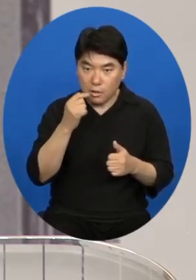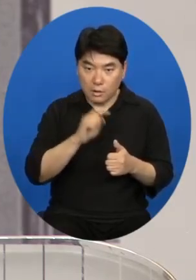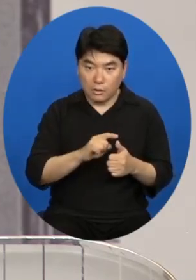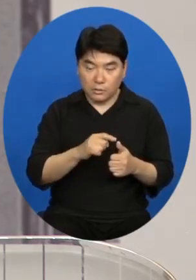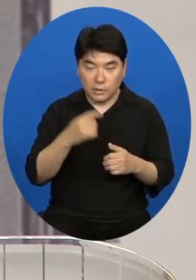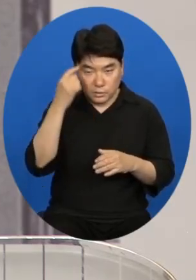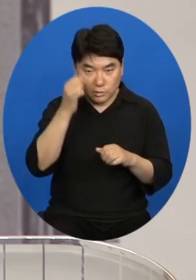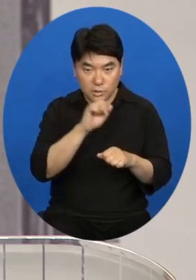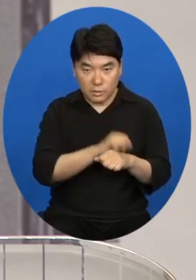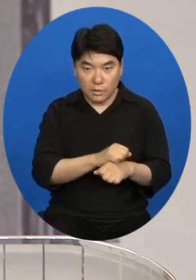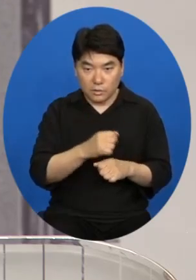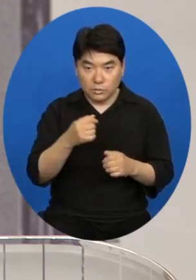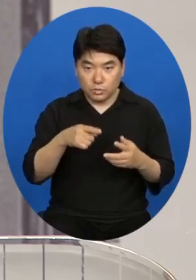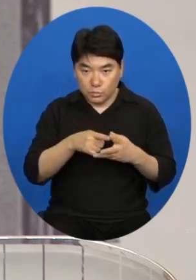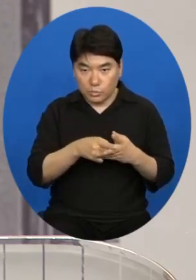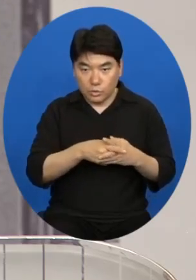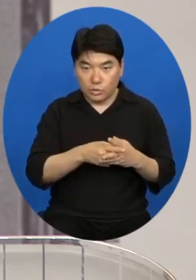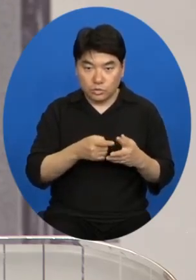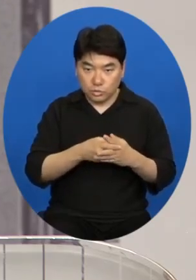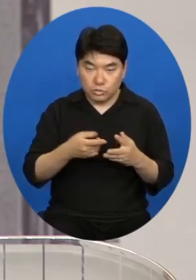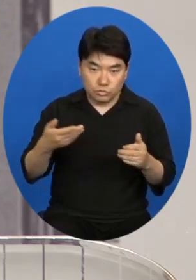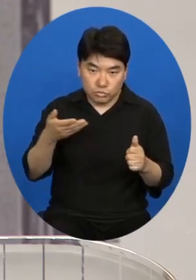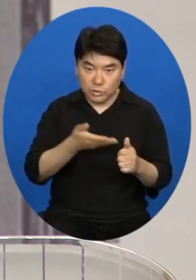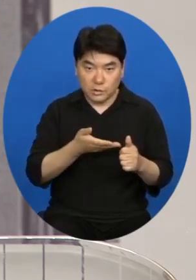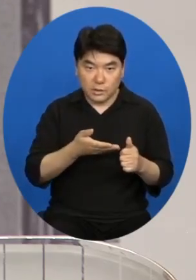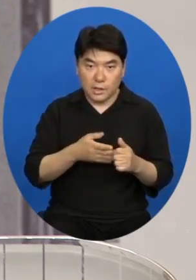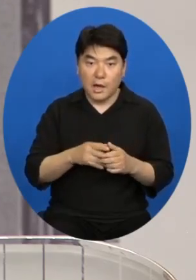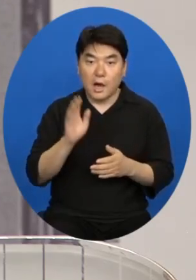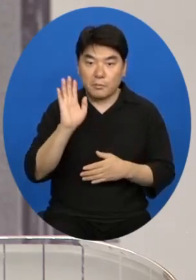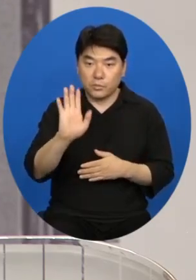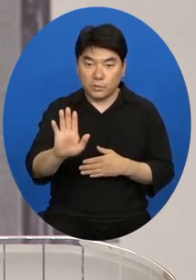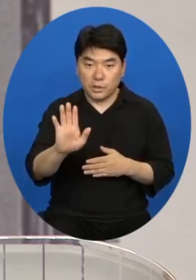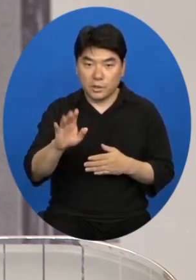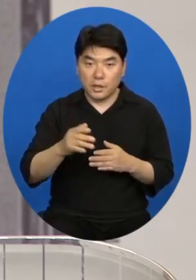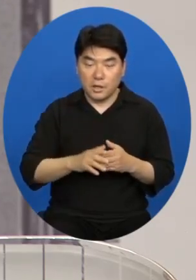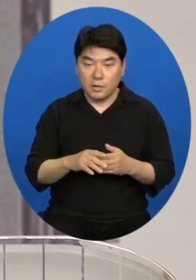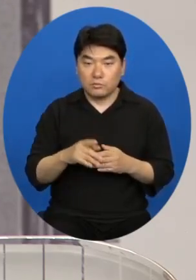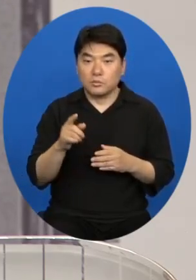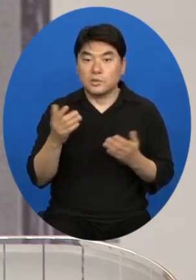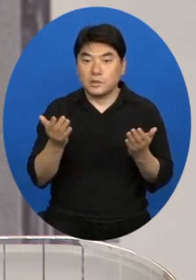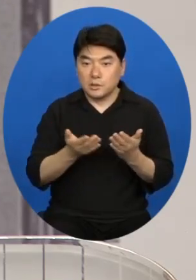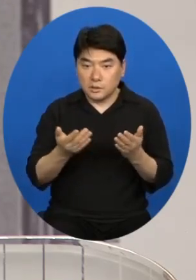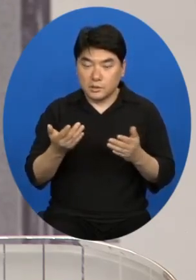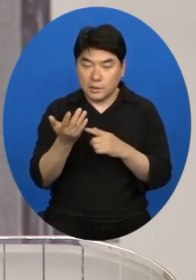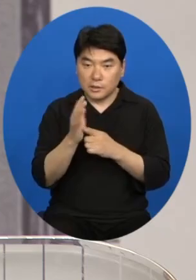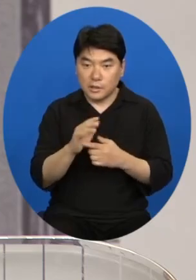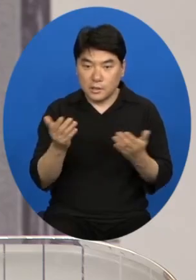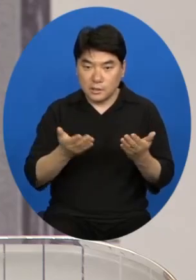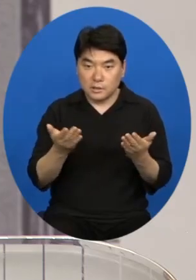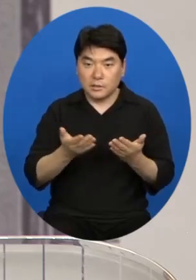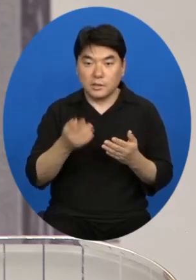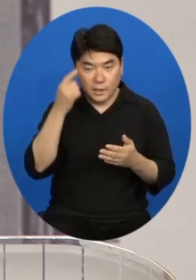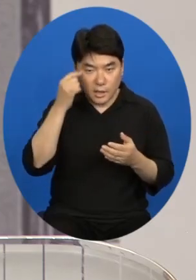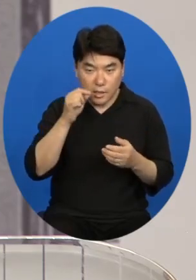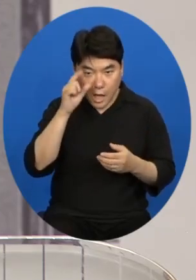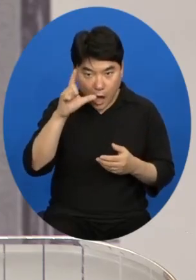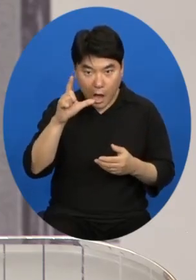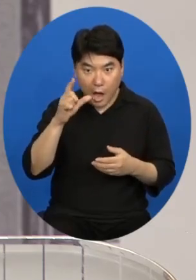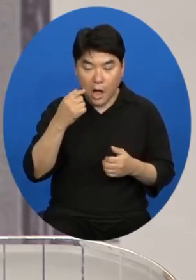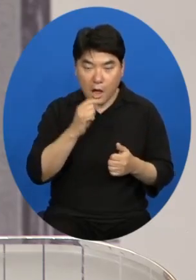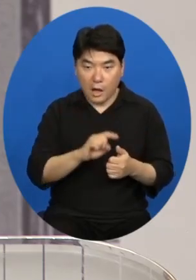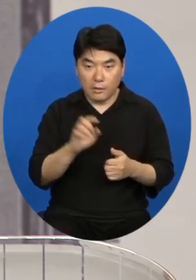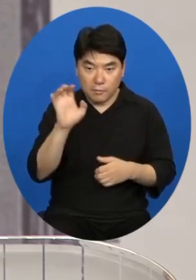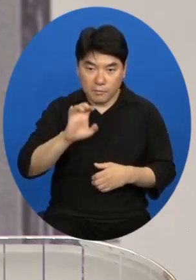지혜와 총명을 줄 테니까 앞으로 어떤 일이 벌어질지 너 분명히 깨달아야 돼. 이 말씀을 계속 반복해서 주시는